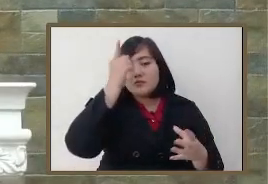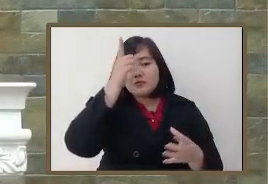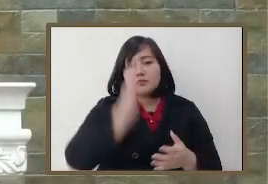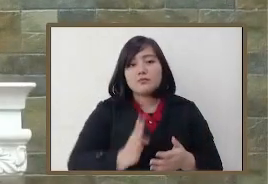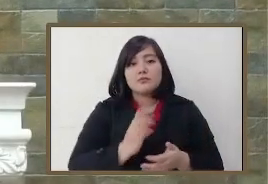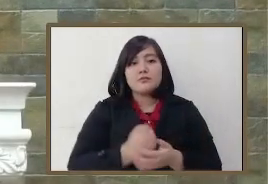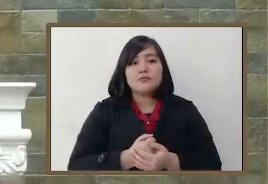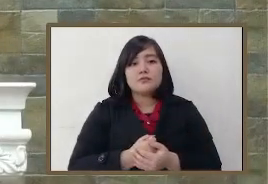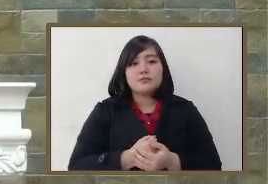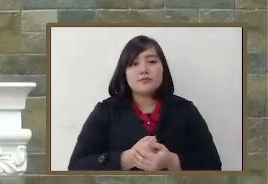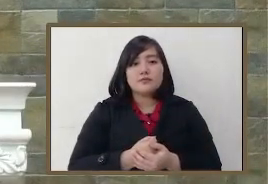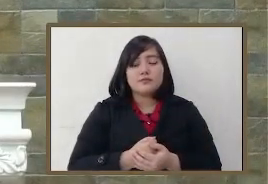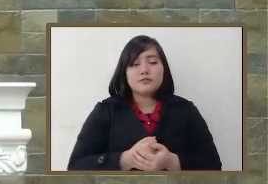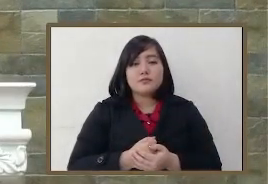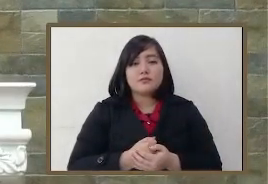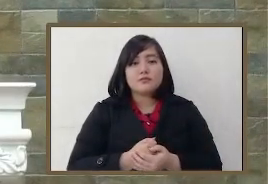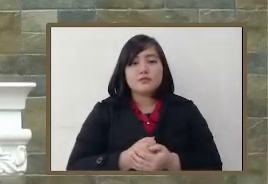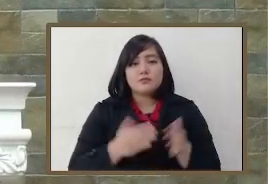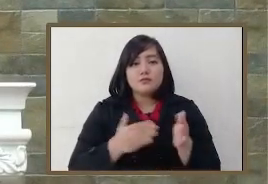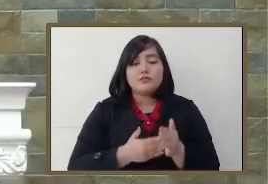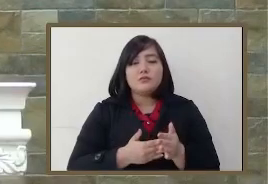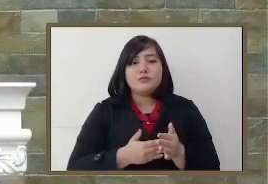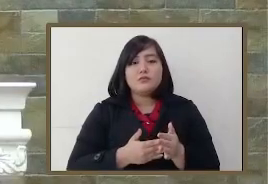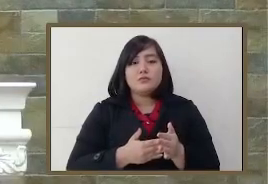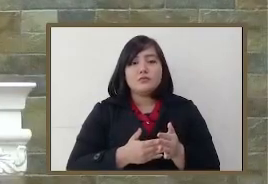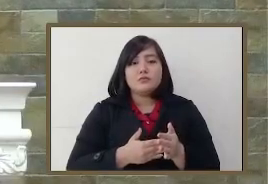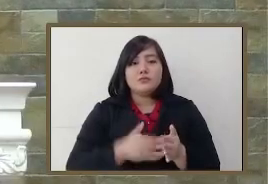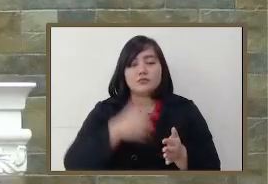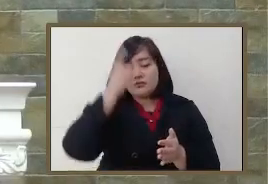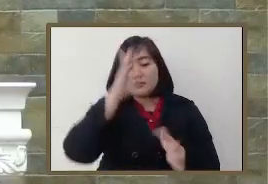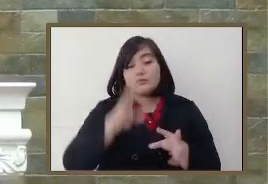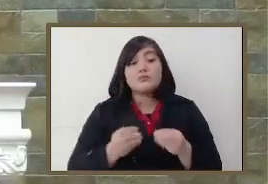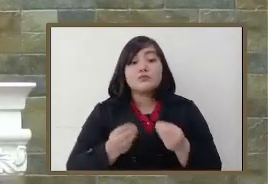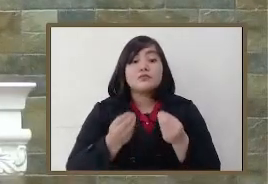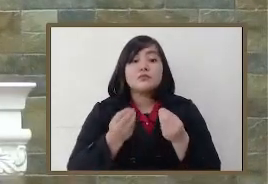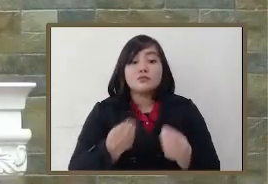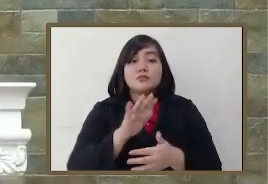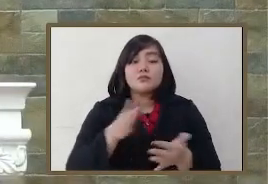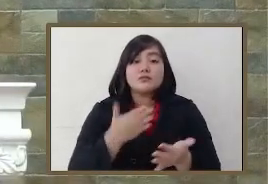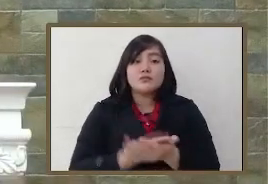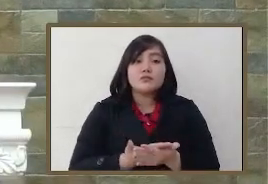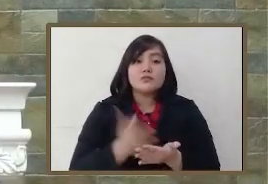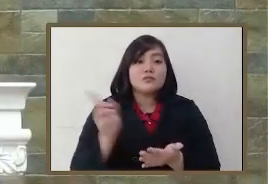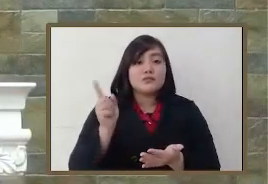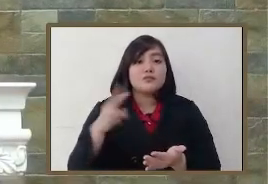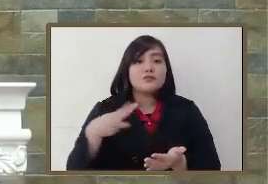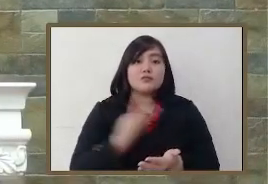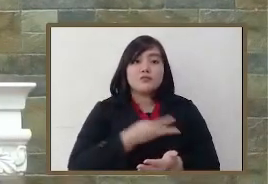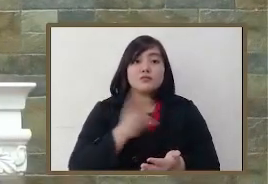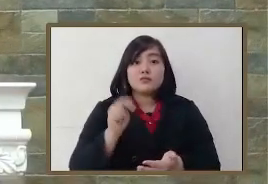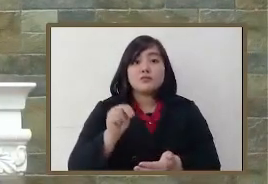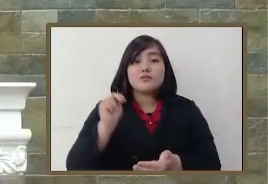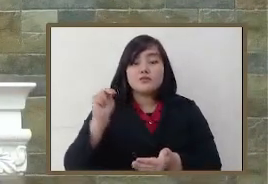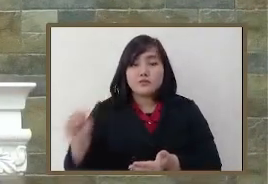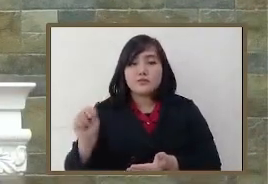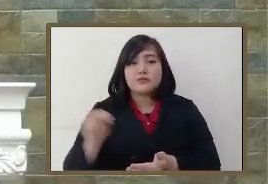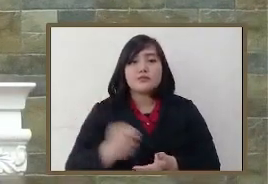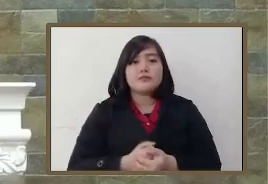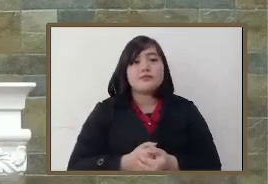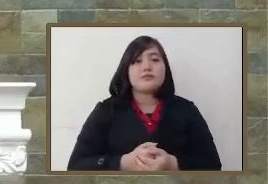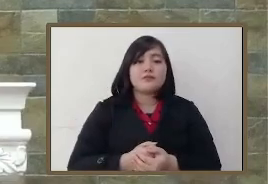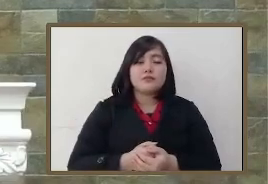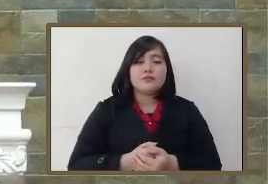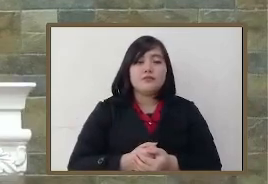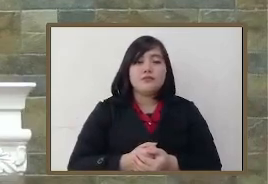Again, sabi ng Panginoon, nasa atin ang lahat ng kailangan natin. Di ba binasa natin yan? God has already